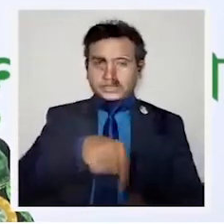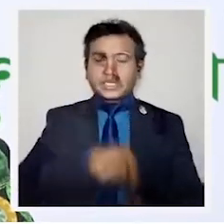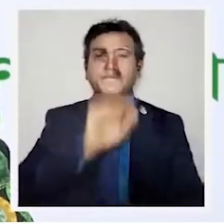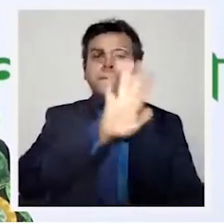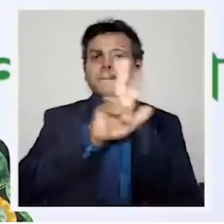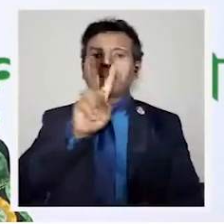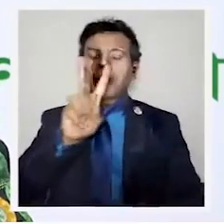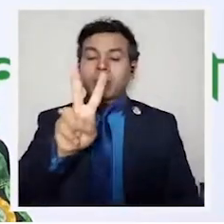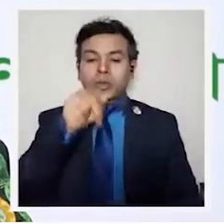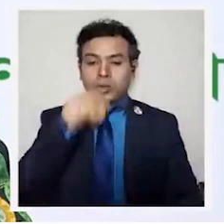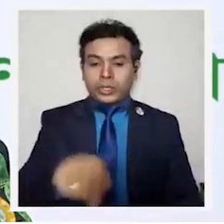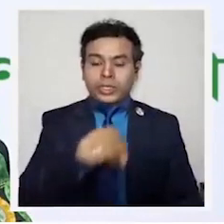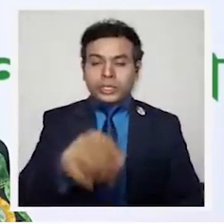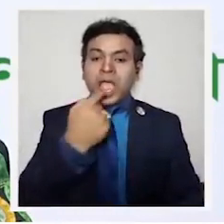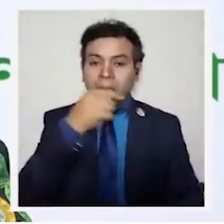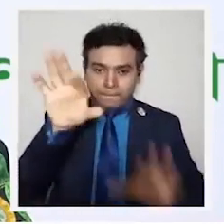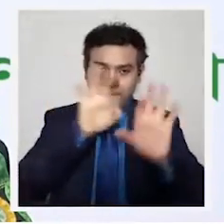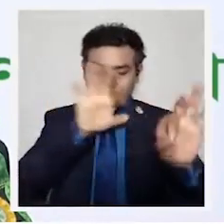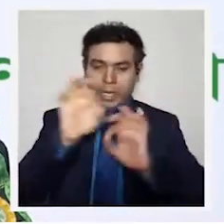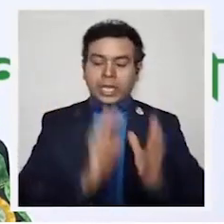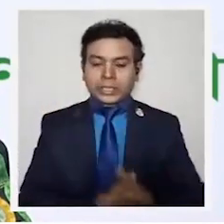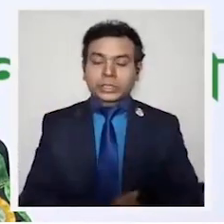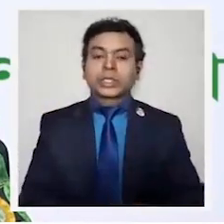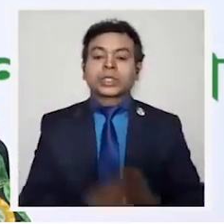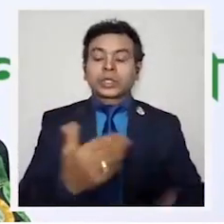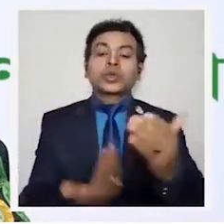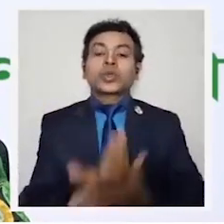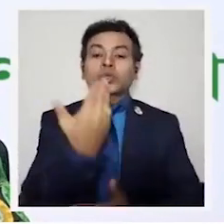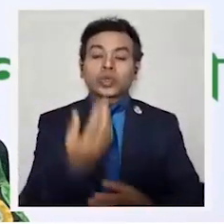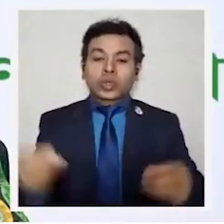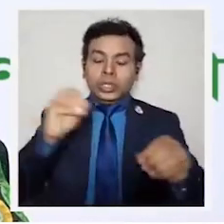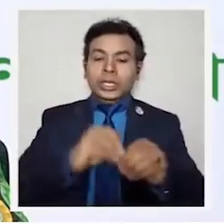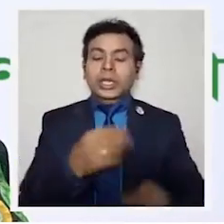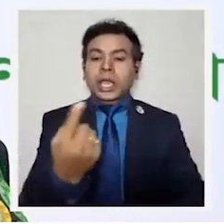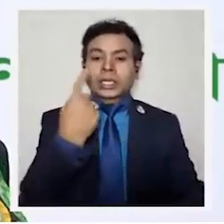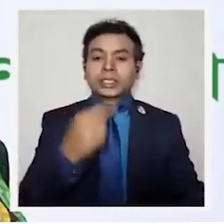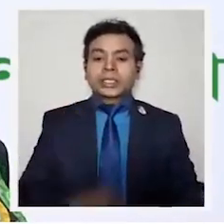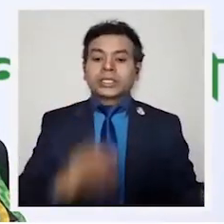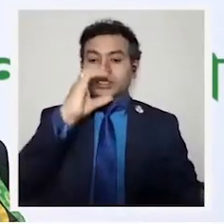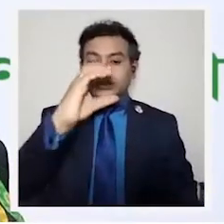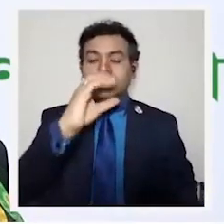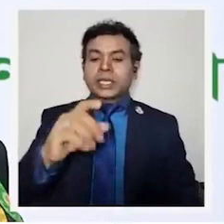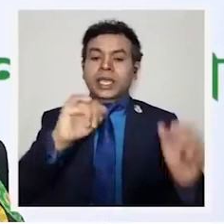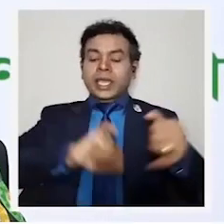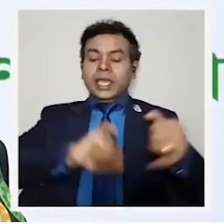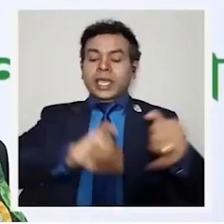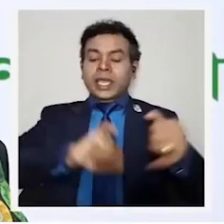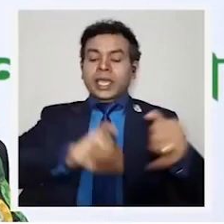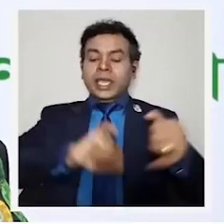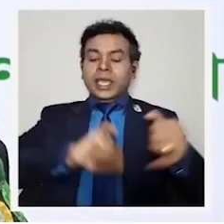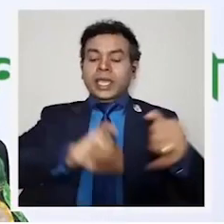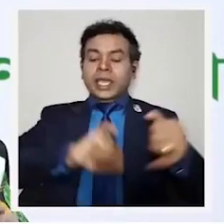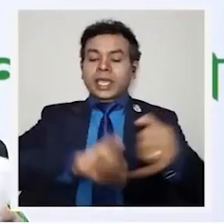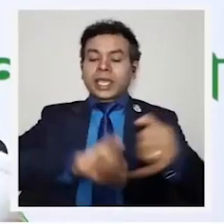আরো 2743 জন, ফলে মোট আক্রান্ত সংখ্যা বেড়ে দাঁড়ালো 65769 জনে। রোববার 7 জুন দুপুরে